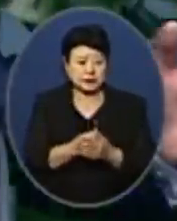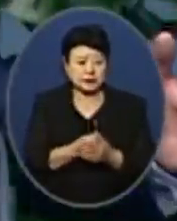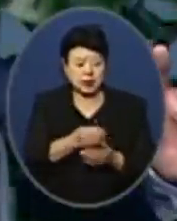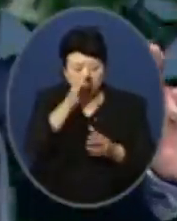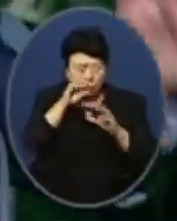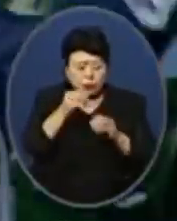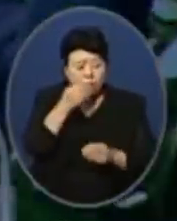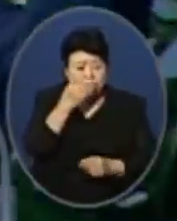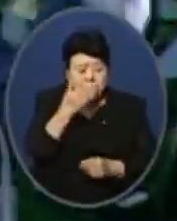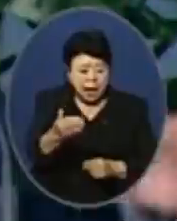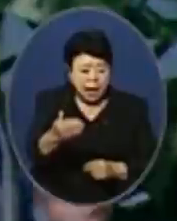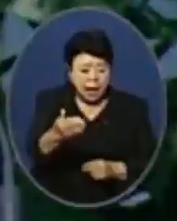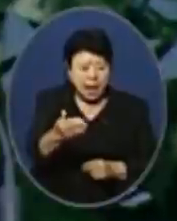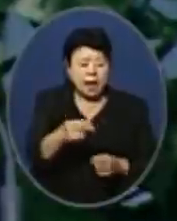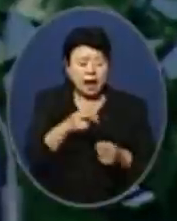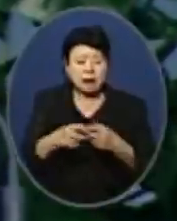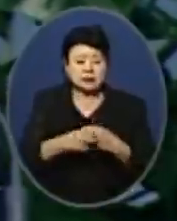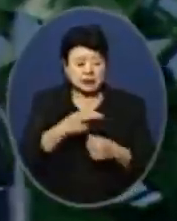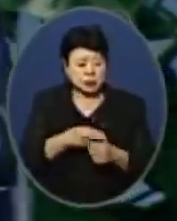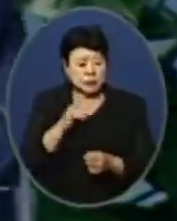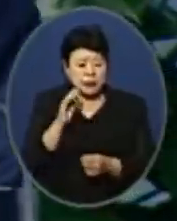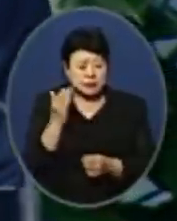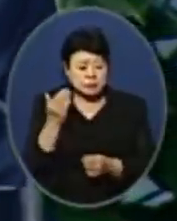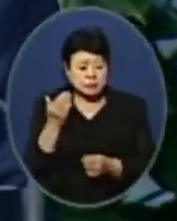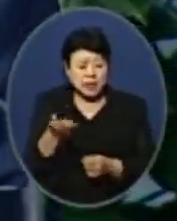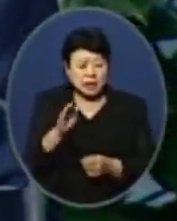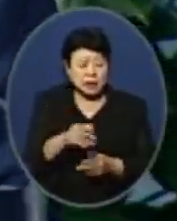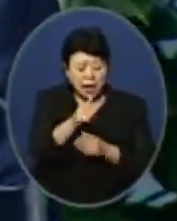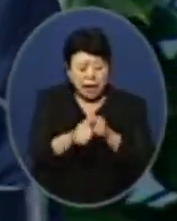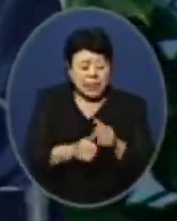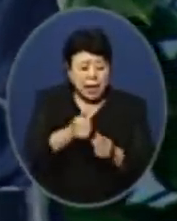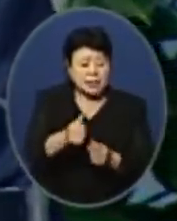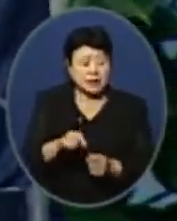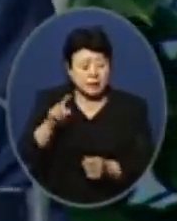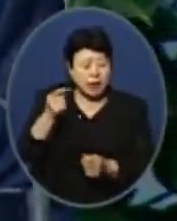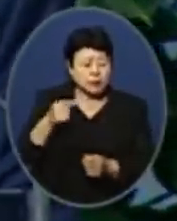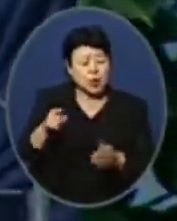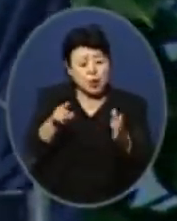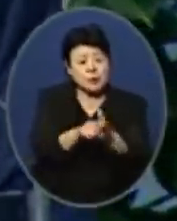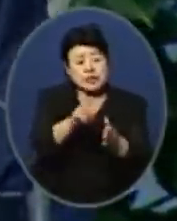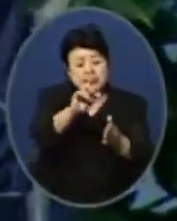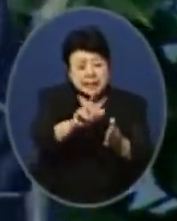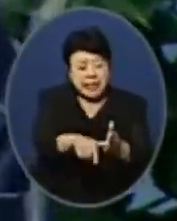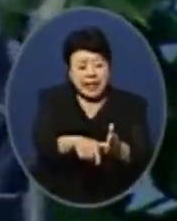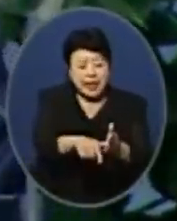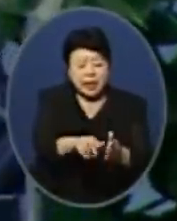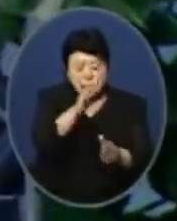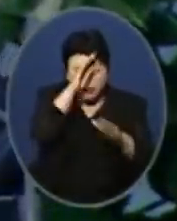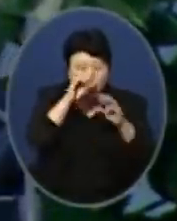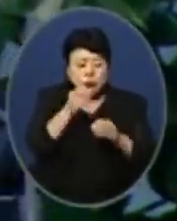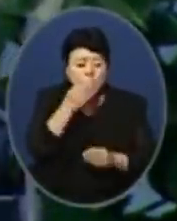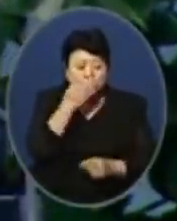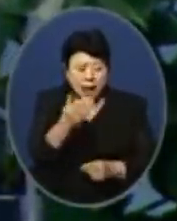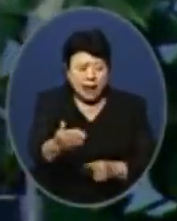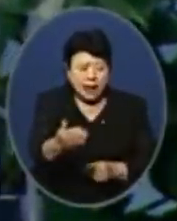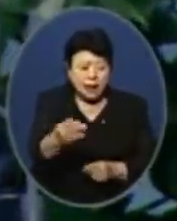병도 고칠 수 있는 의사가 되십니다. 그러나 그 하나님을 100% 믿을 때에 병도